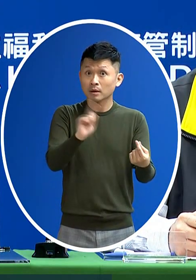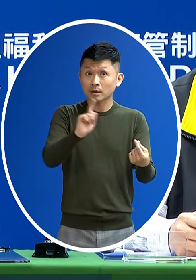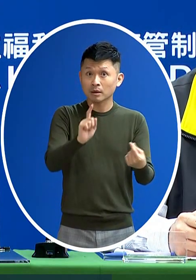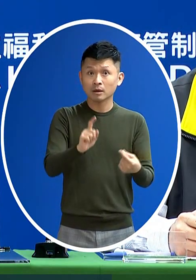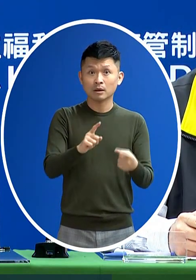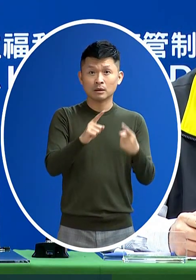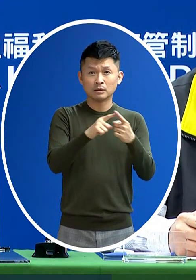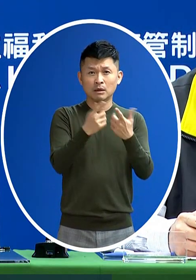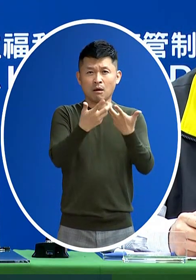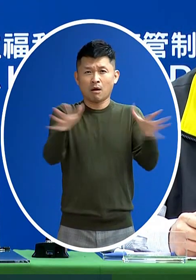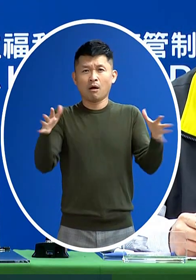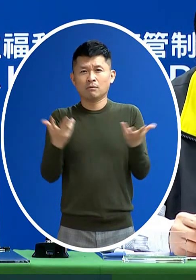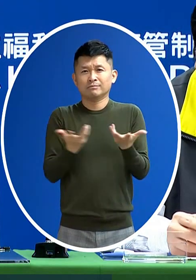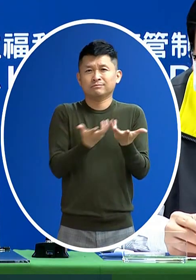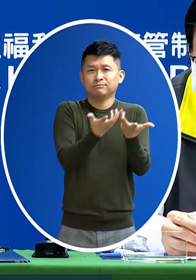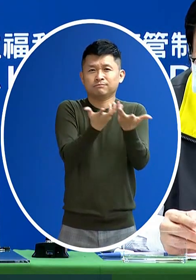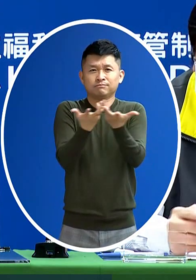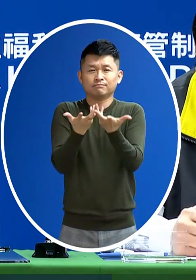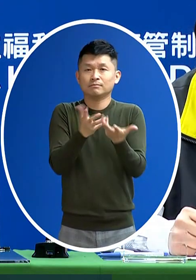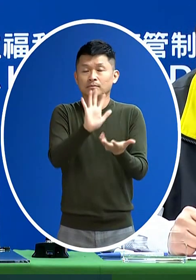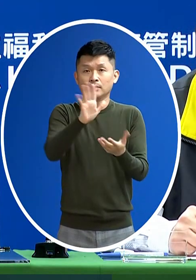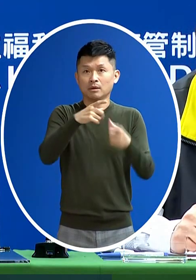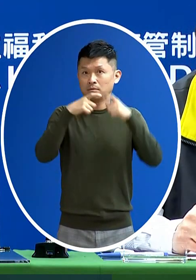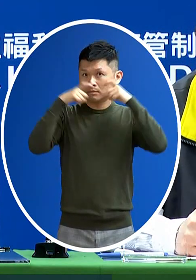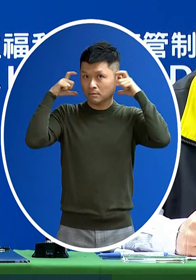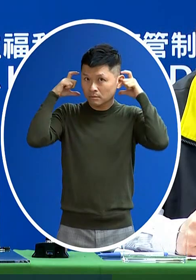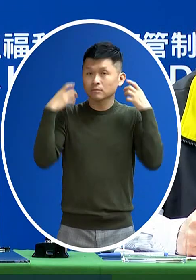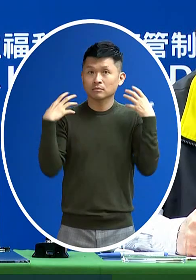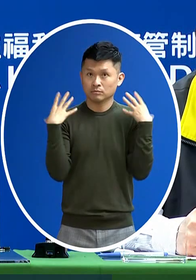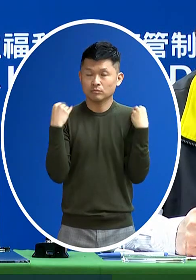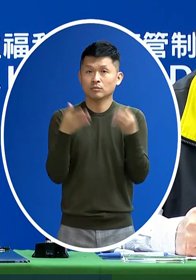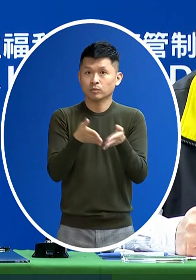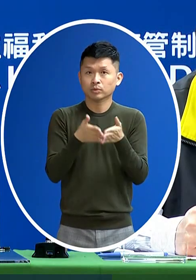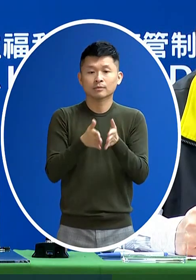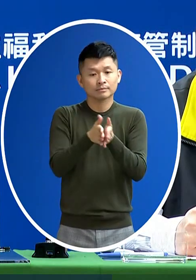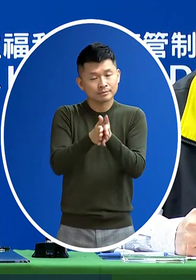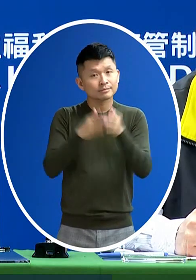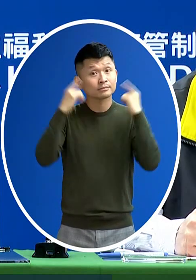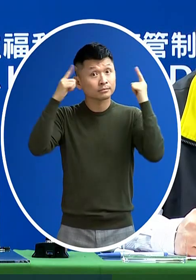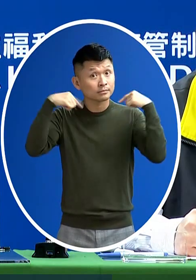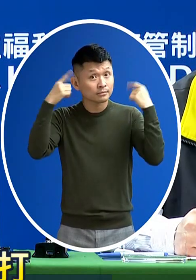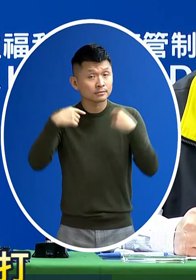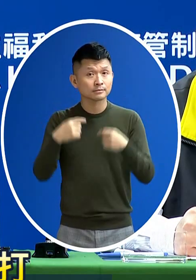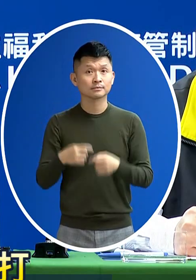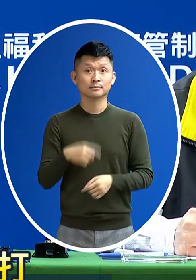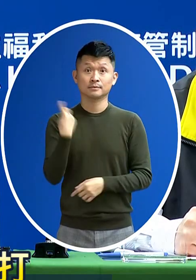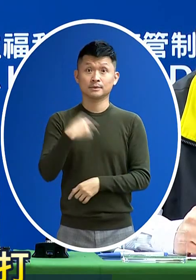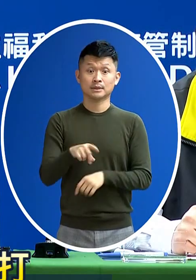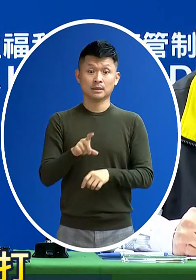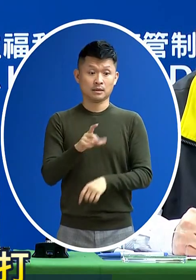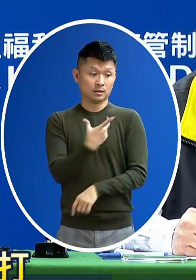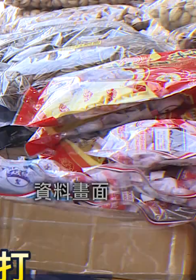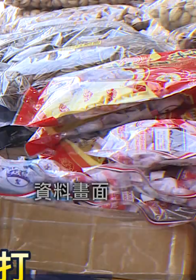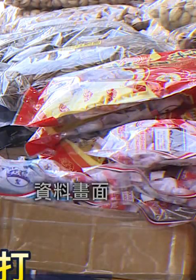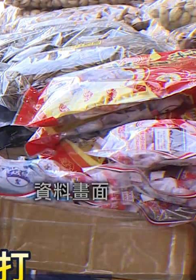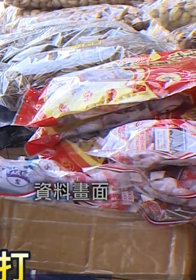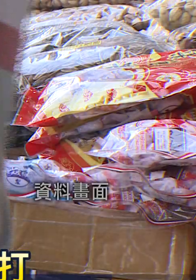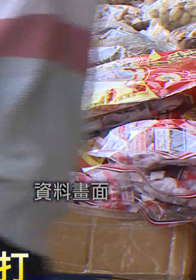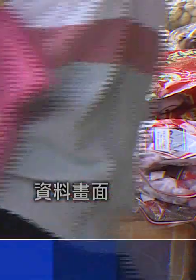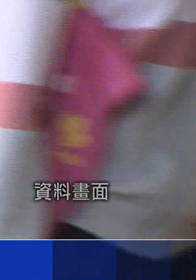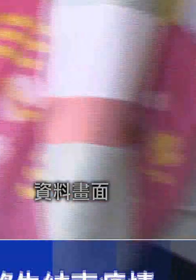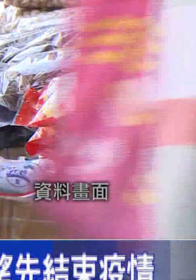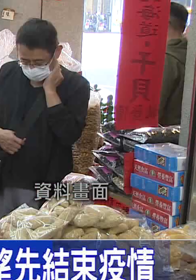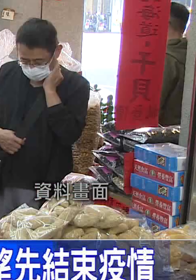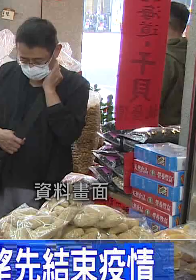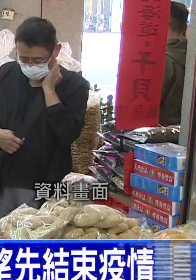要去人挤人，啊，那一定要戴口罩。好，一定要勤洗手，那疫苗能够打赶快打。 指挥中